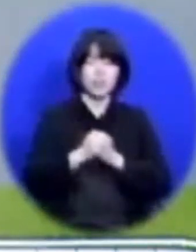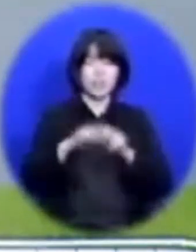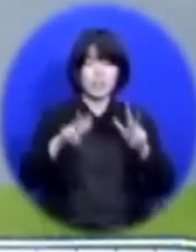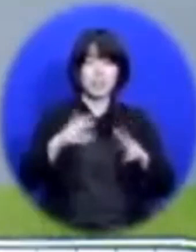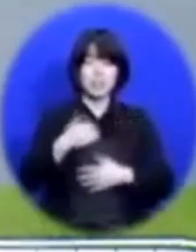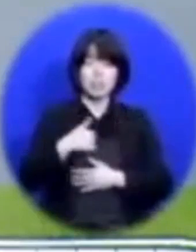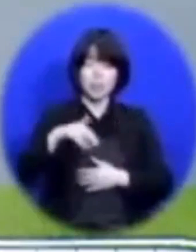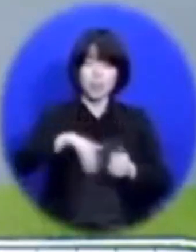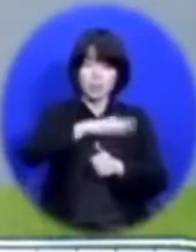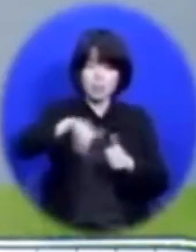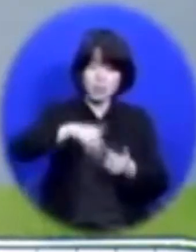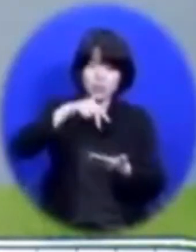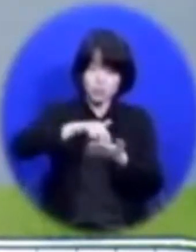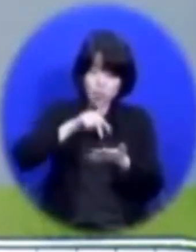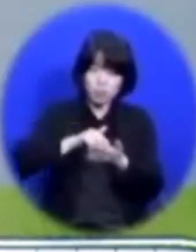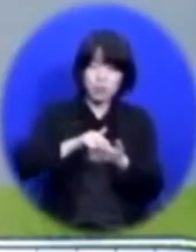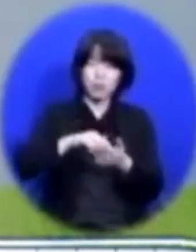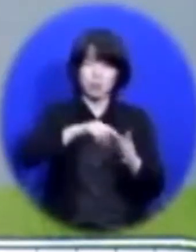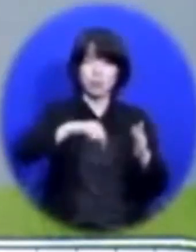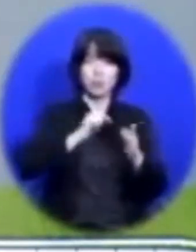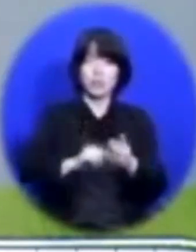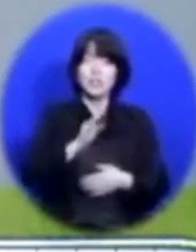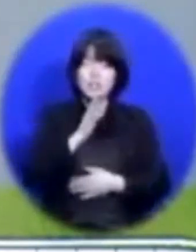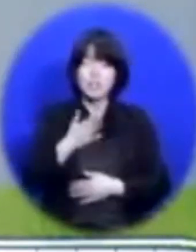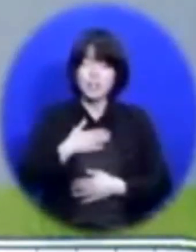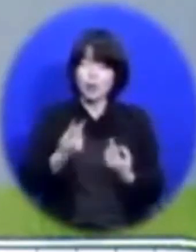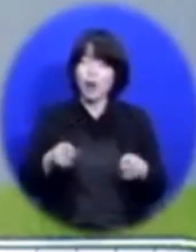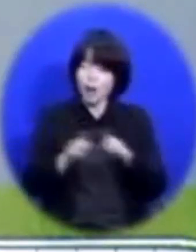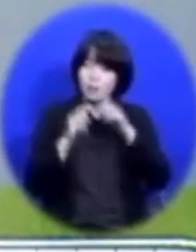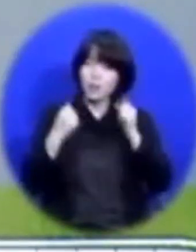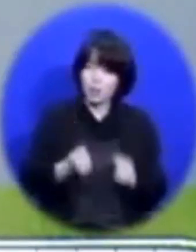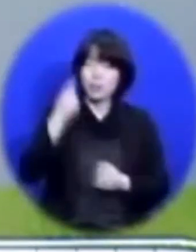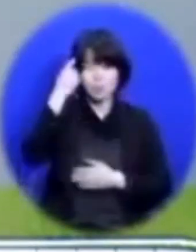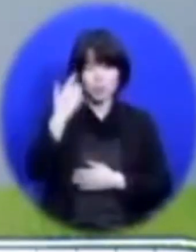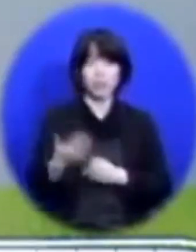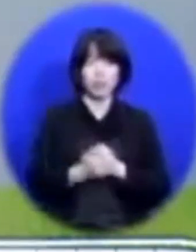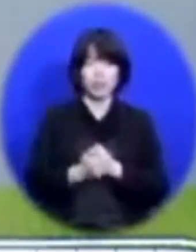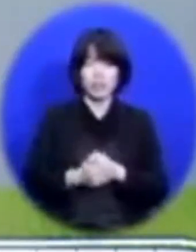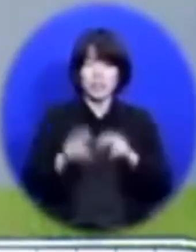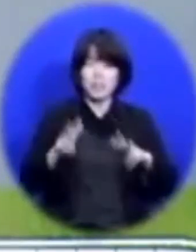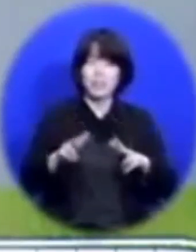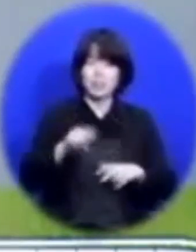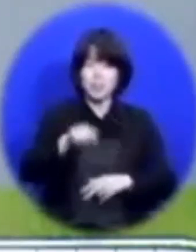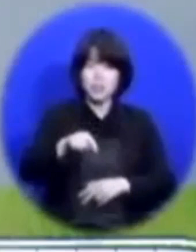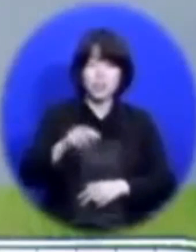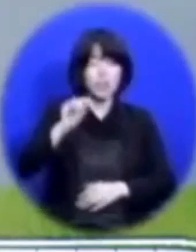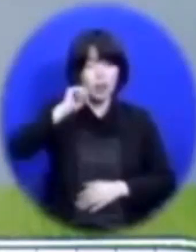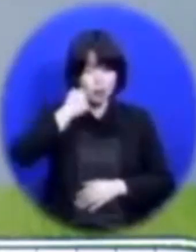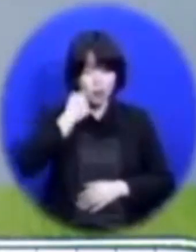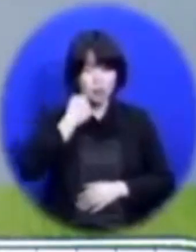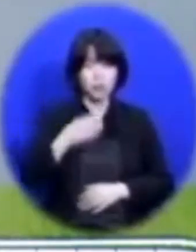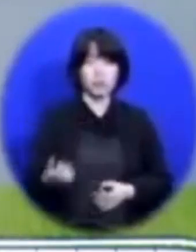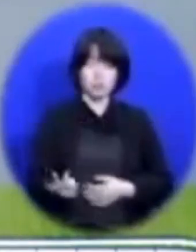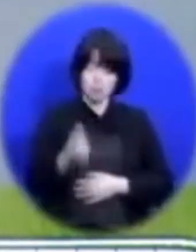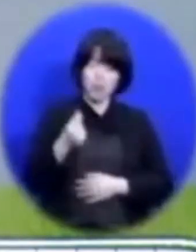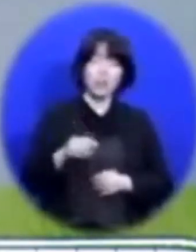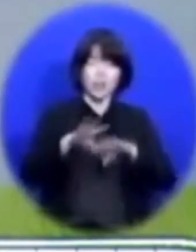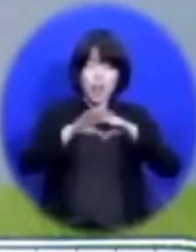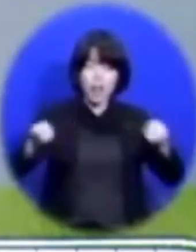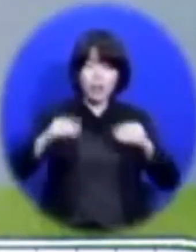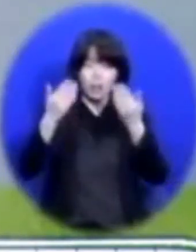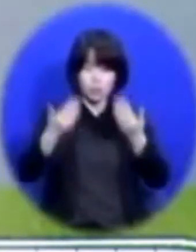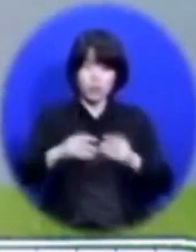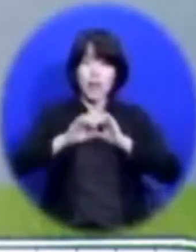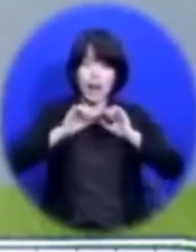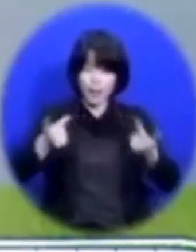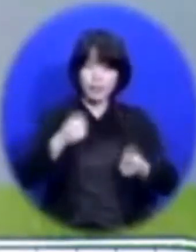?당신은 지금제상황과 환경속에서진정으로저와함께하시는건가요?비록 이러한어려움을당장해결